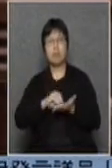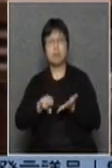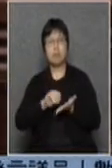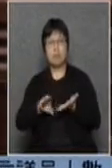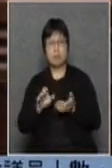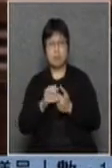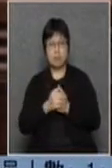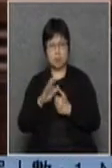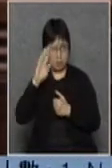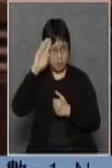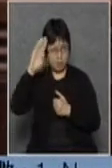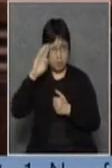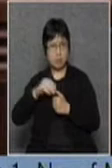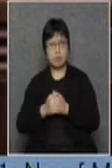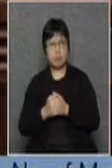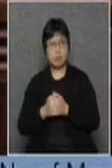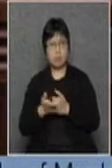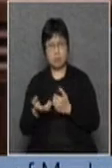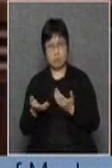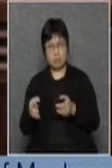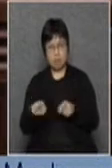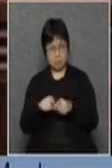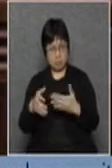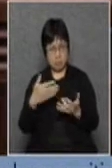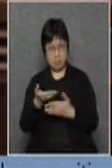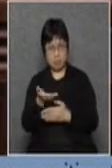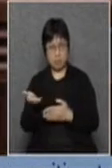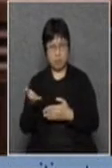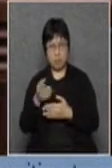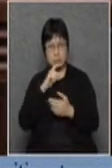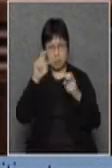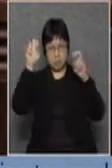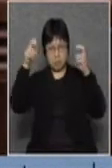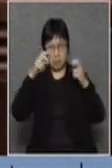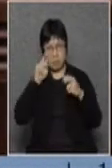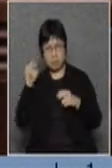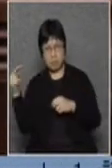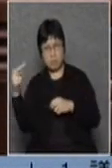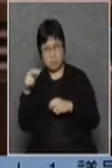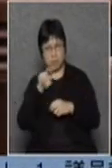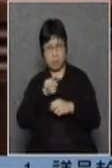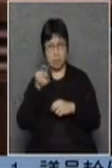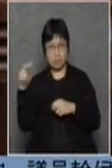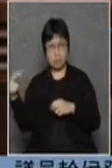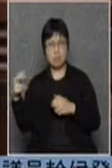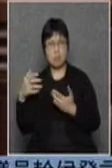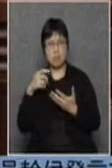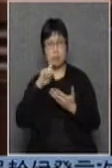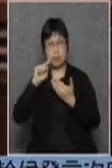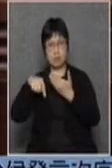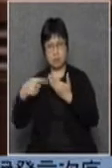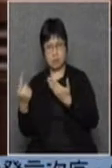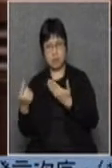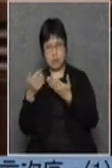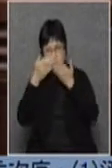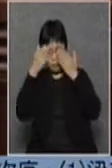係我哋嘅同事對呢個課題所睇嘅角度咧，係可能希望從一個另一個比較廣